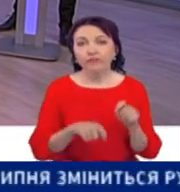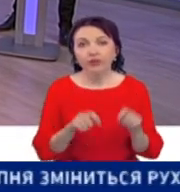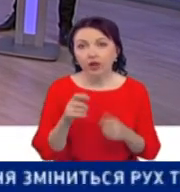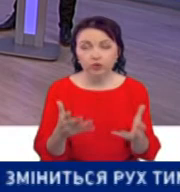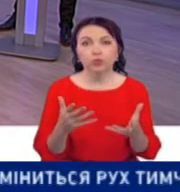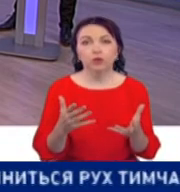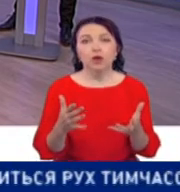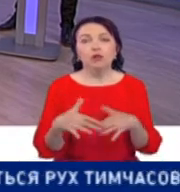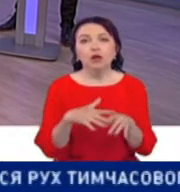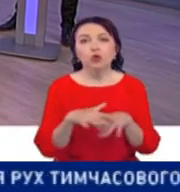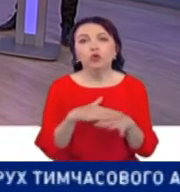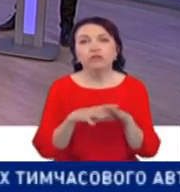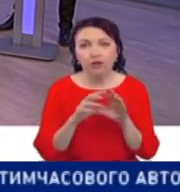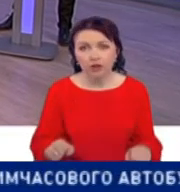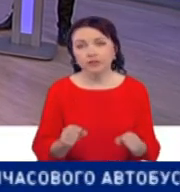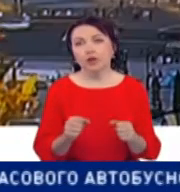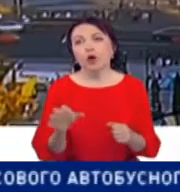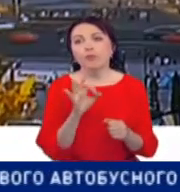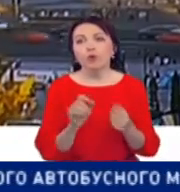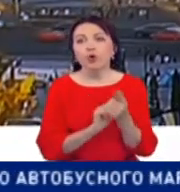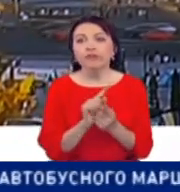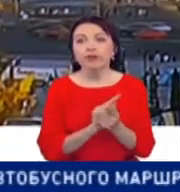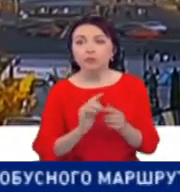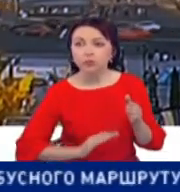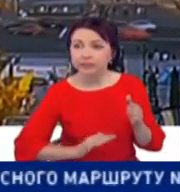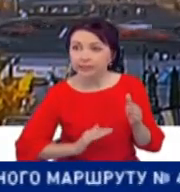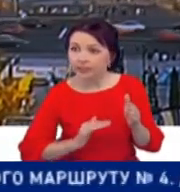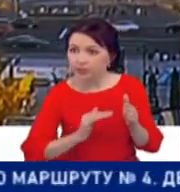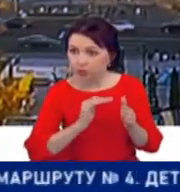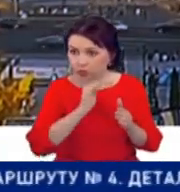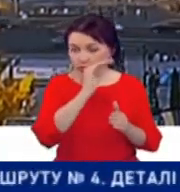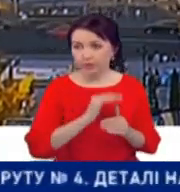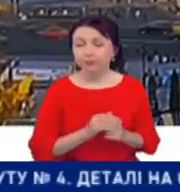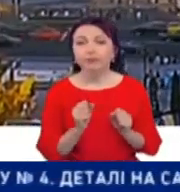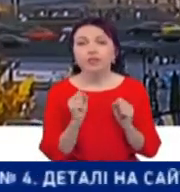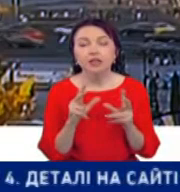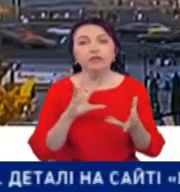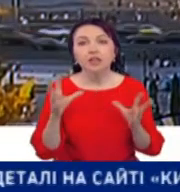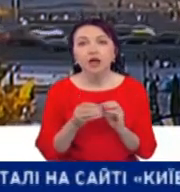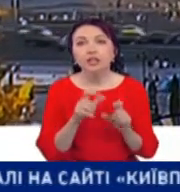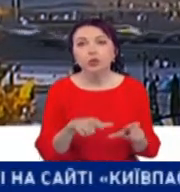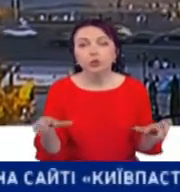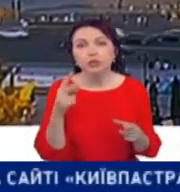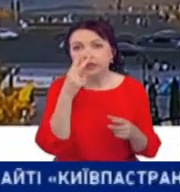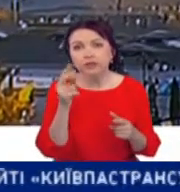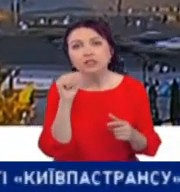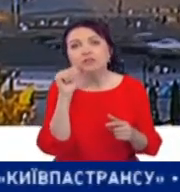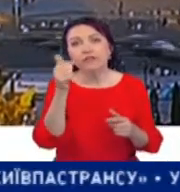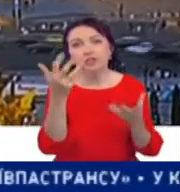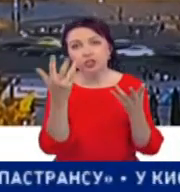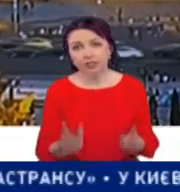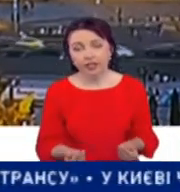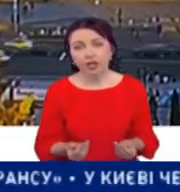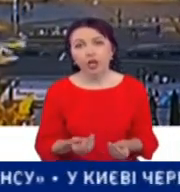про народовладдя, про реформи знизу, про те, як взагалі люди дивляться в завтрашній день і що